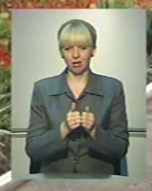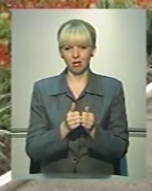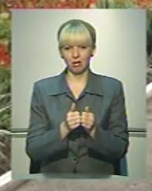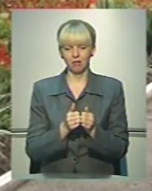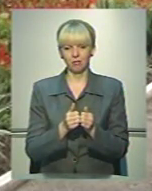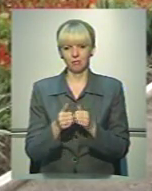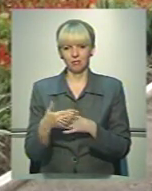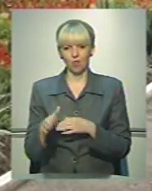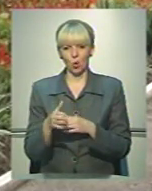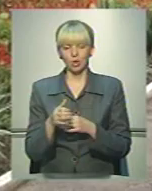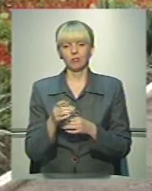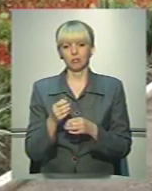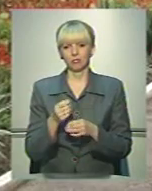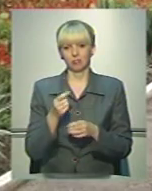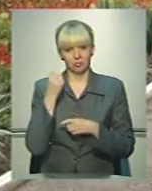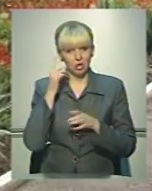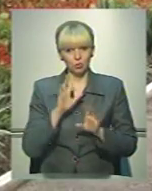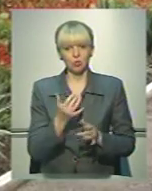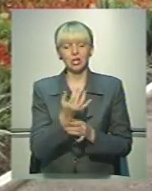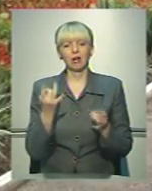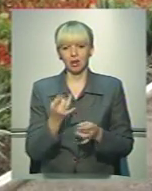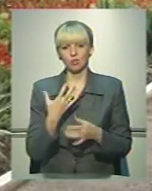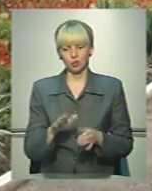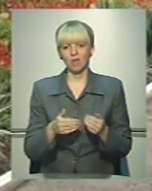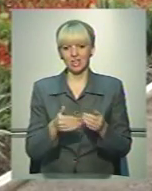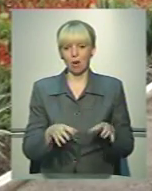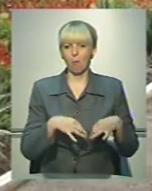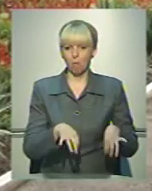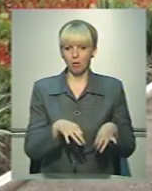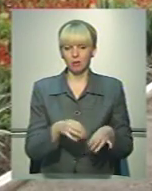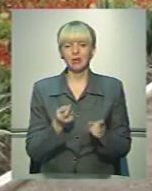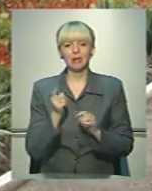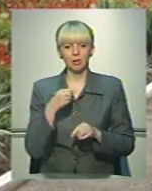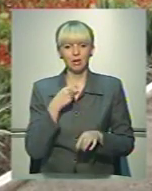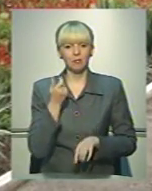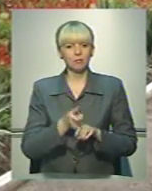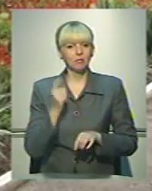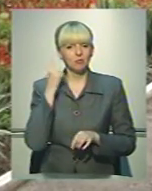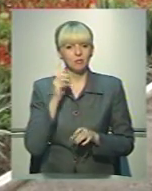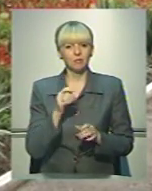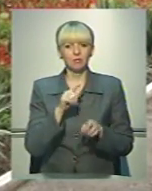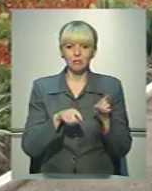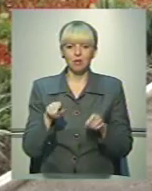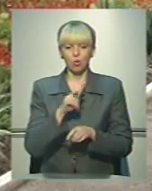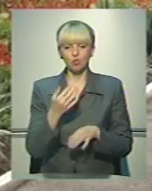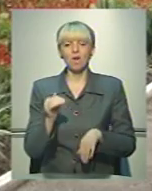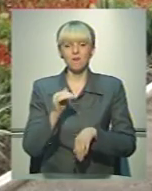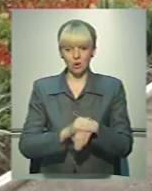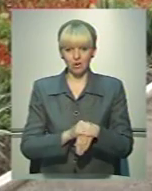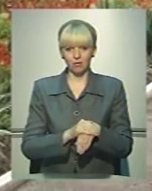І думаю, ну не може бути вже таке, ну скільки раз вже відкривали машини, тим більше я чула, що десь когось там вже нібито